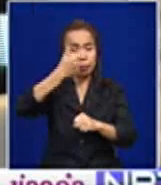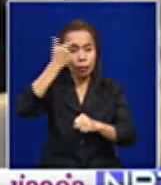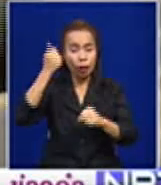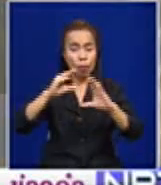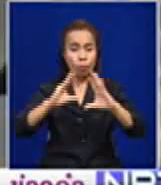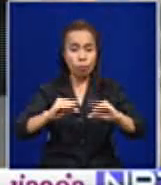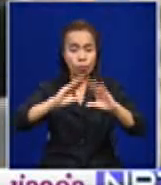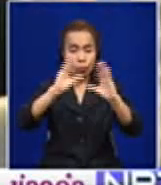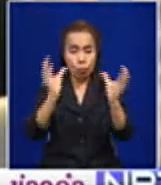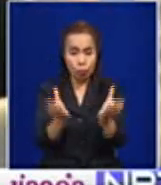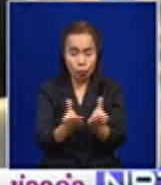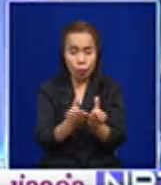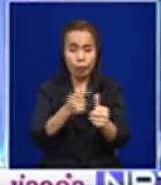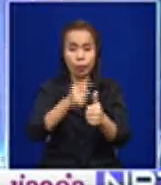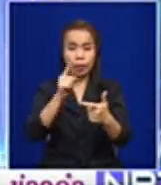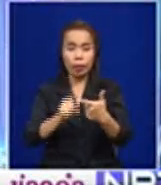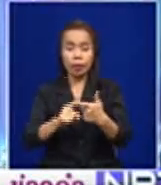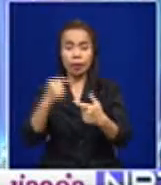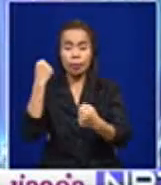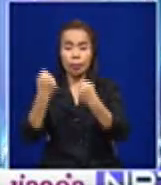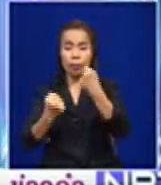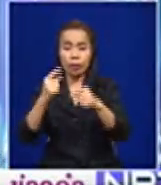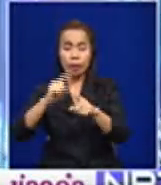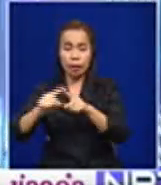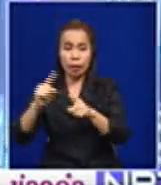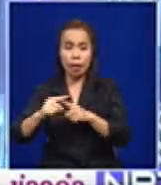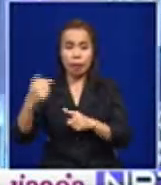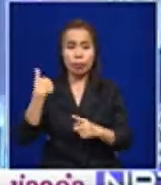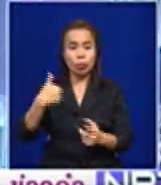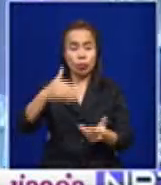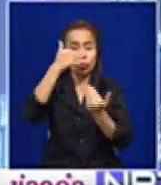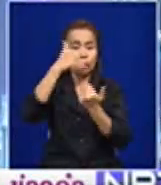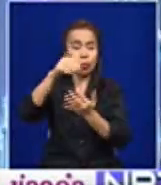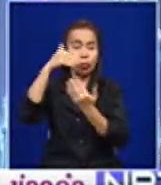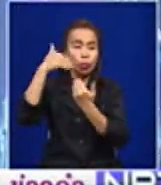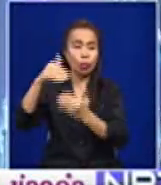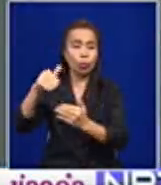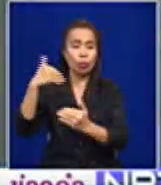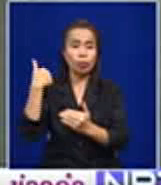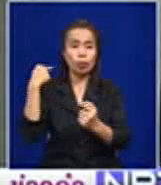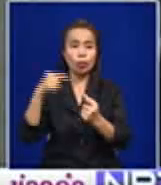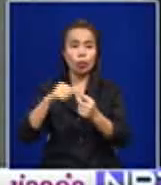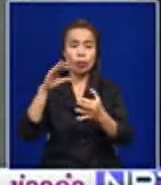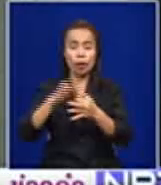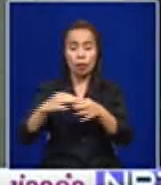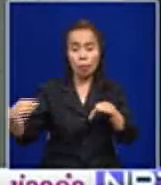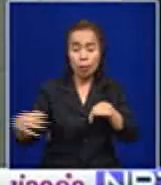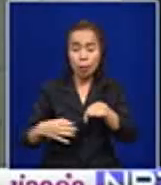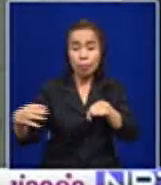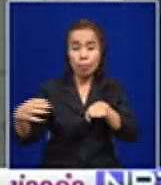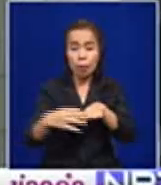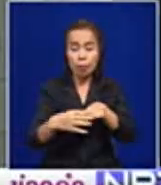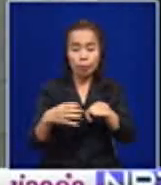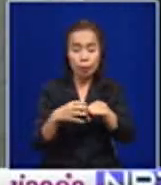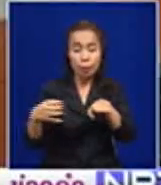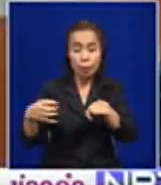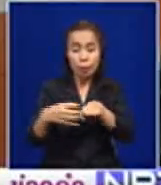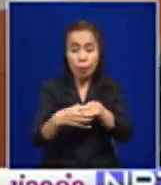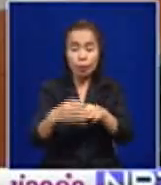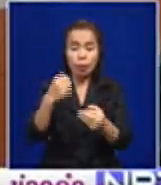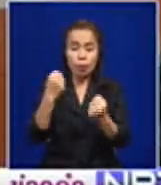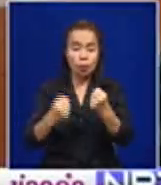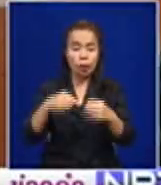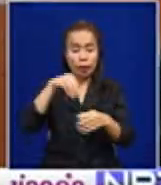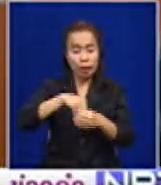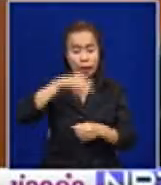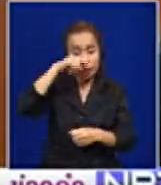โอตานิเรดจำกัดผลิตยางรถยนต์ครับในการที่จะส่งออกให้กลับไปประกอบโรงงานประกอบรถยนต์ช้ำนำ 16แห่งทั้งในและต่าง